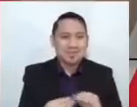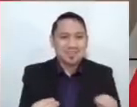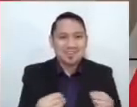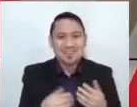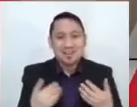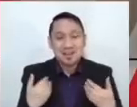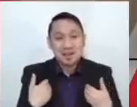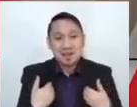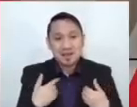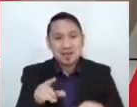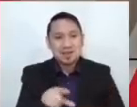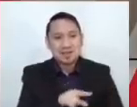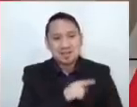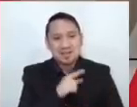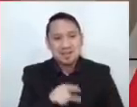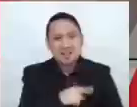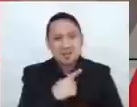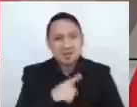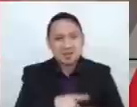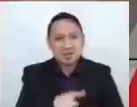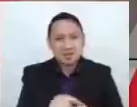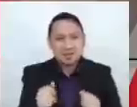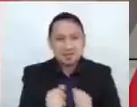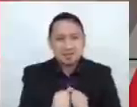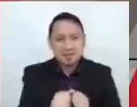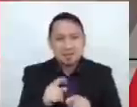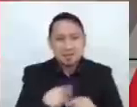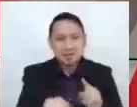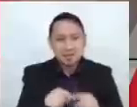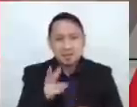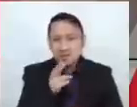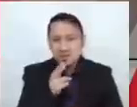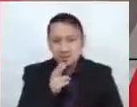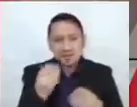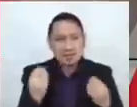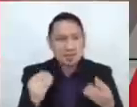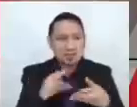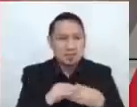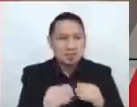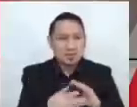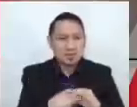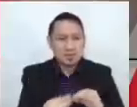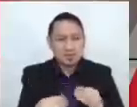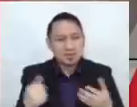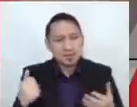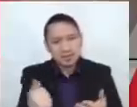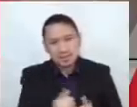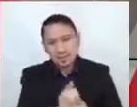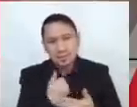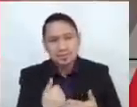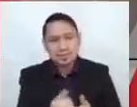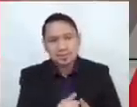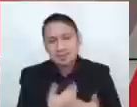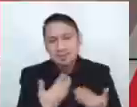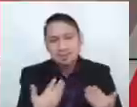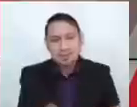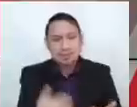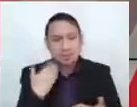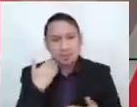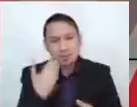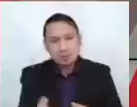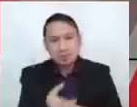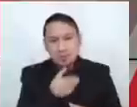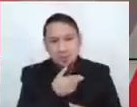din yung pinagsamahan nyo. Ganda. Opo. Anyway. Sayang nga at nawala na ng ating Pangulong Fidel. It's a big loss